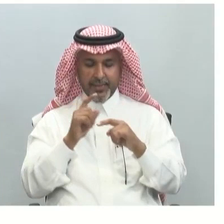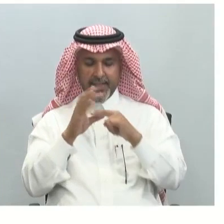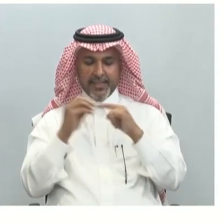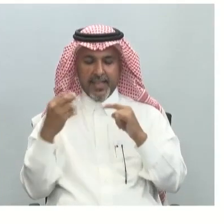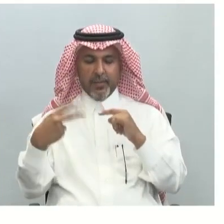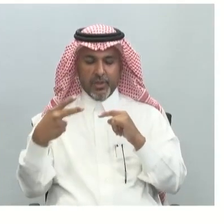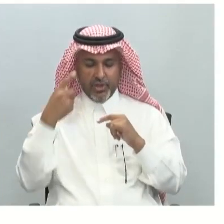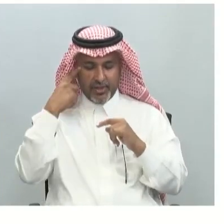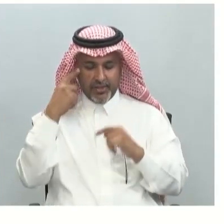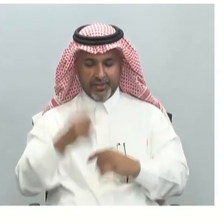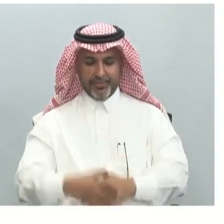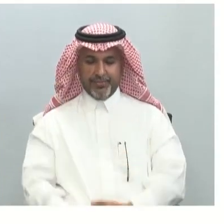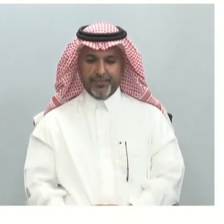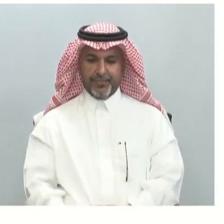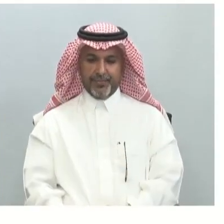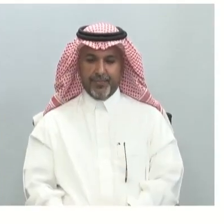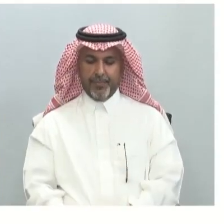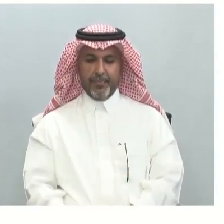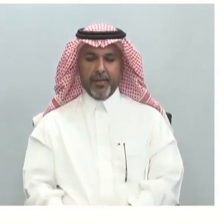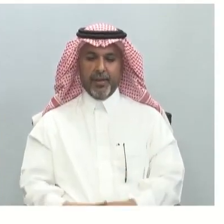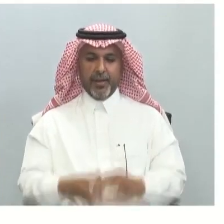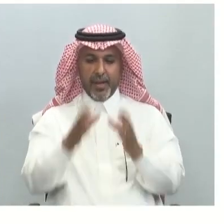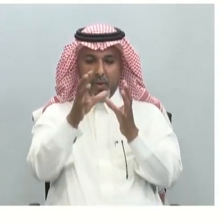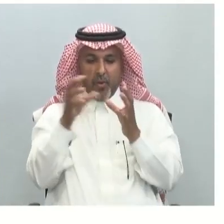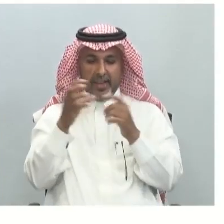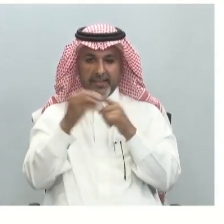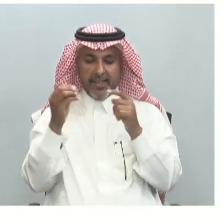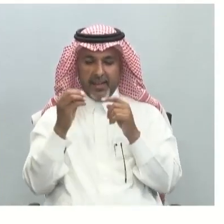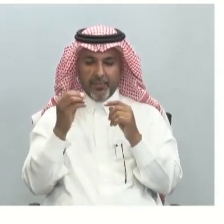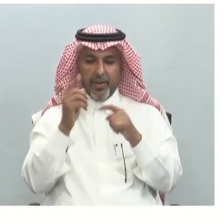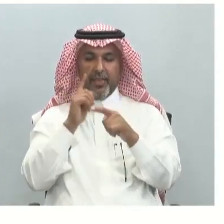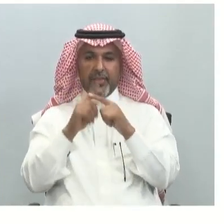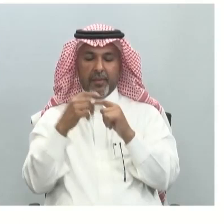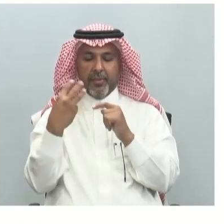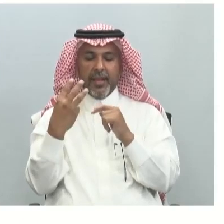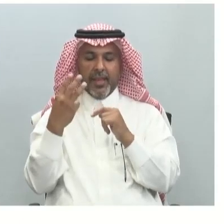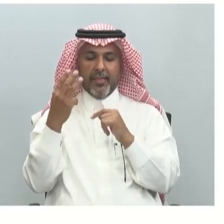ايضا عندي سالب واحد في ثلاثه بي تربيع